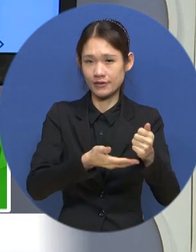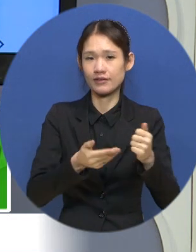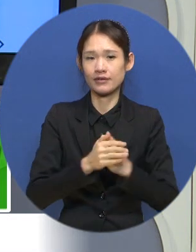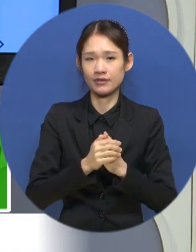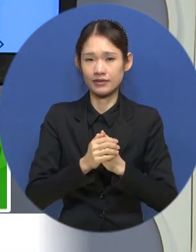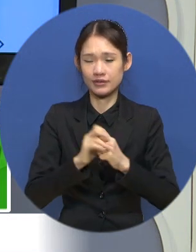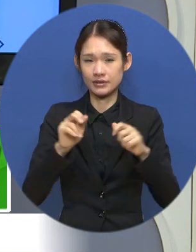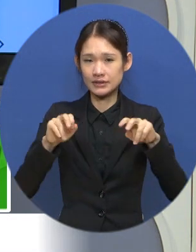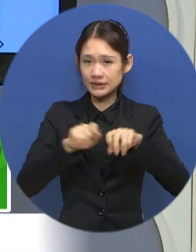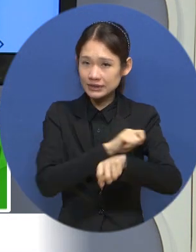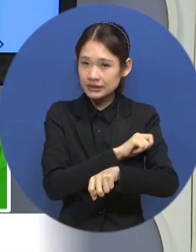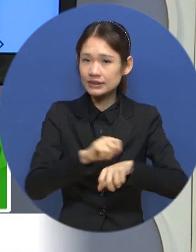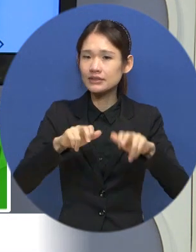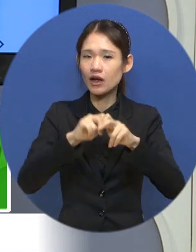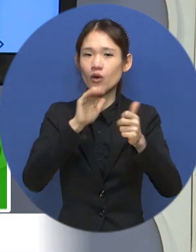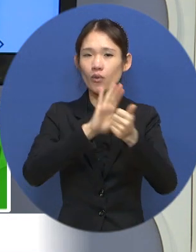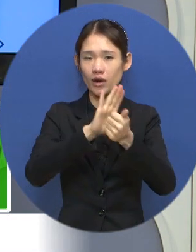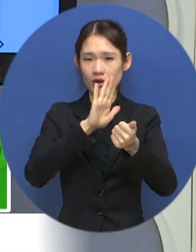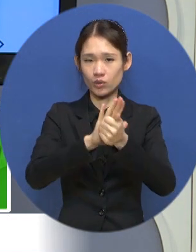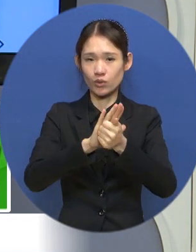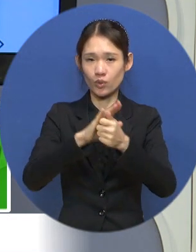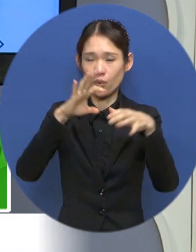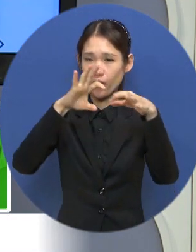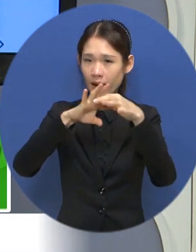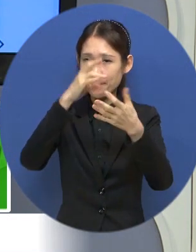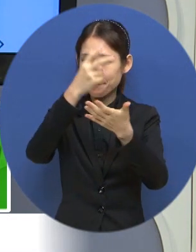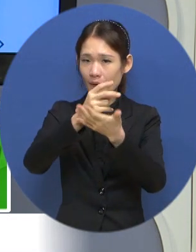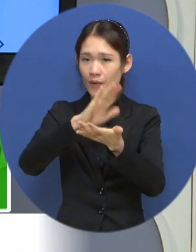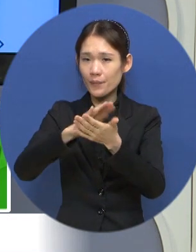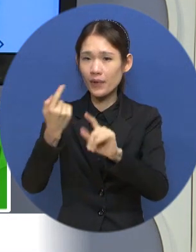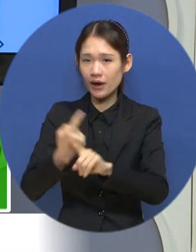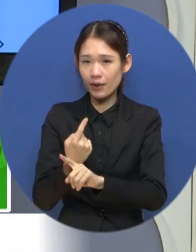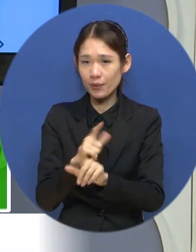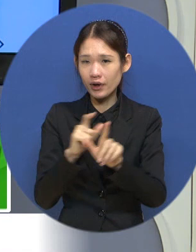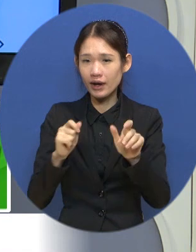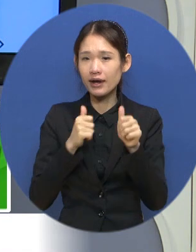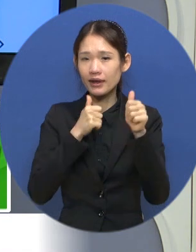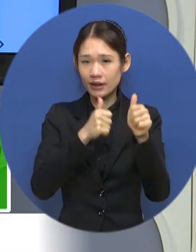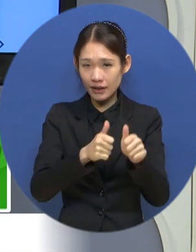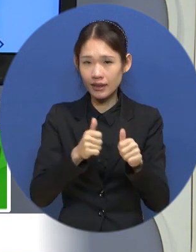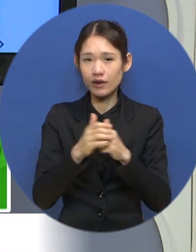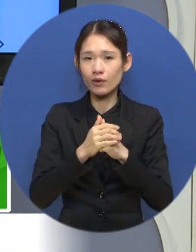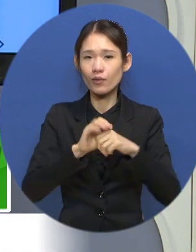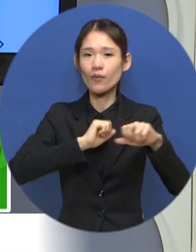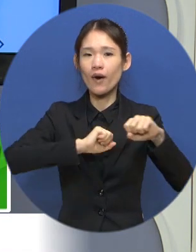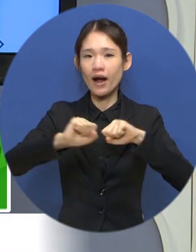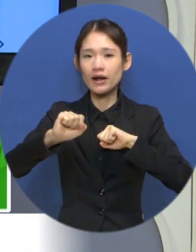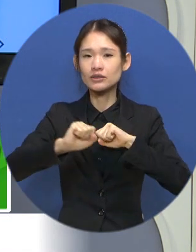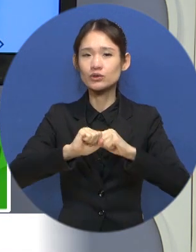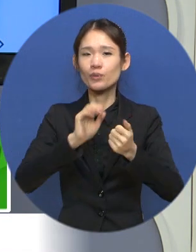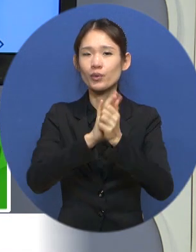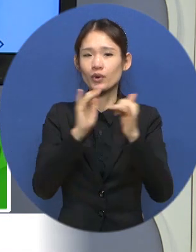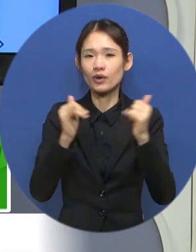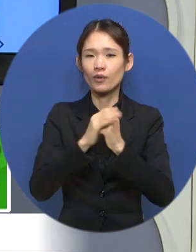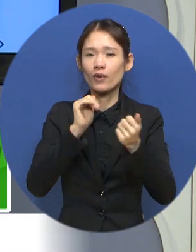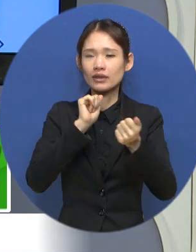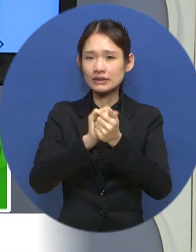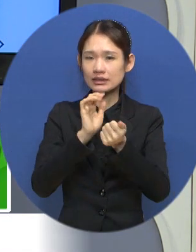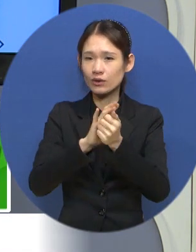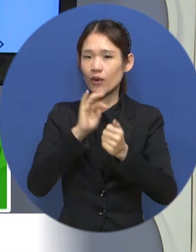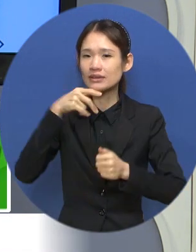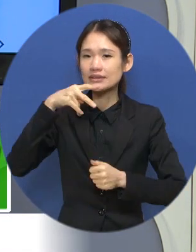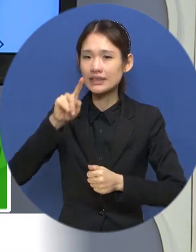장애인 활동 지원에 관한 법률 개정에 따라 기존 활동보조인 의 명칭을 활동 지원 4 로 변경했습니다